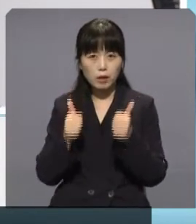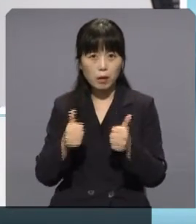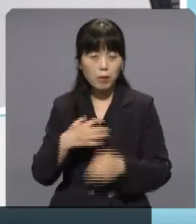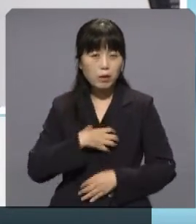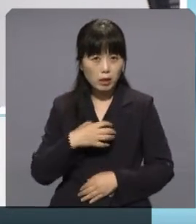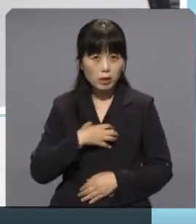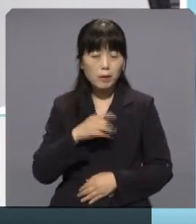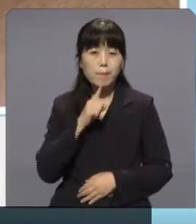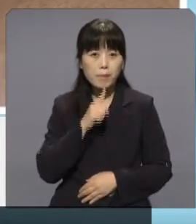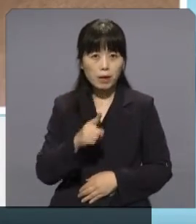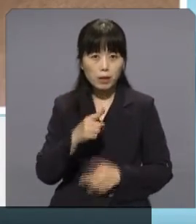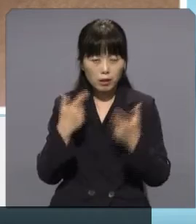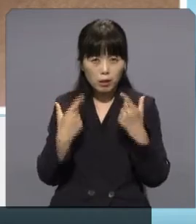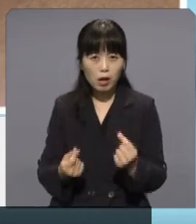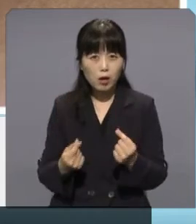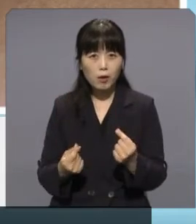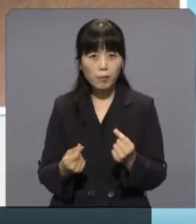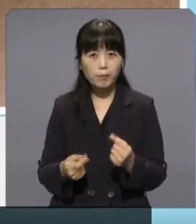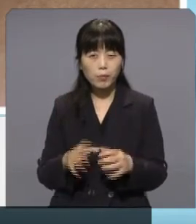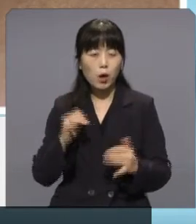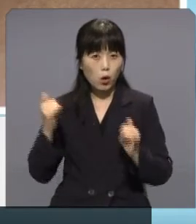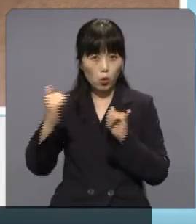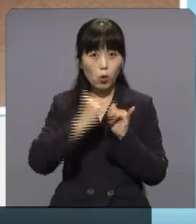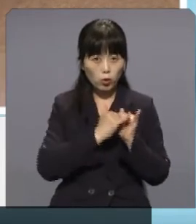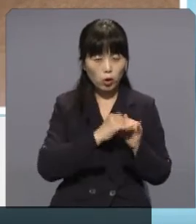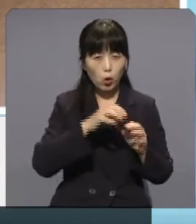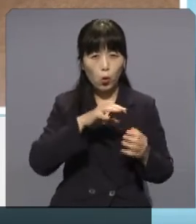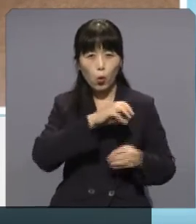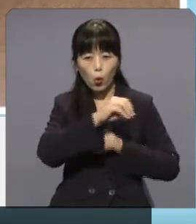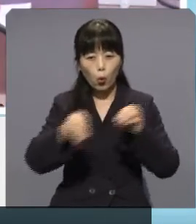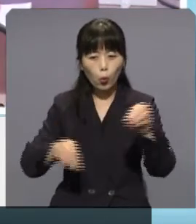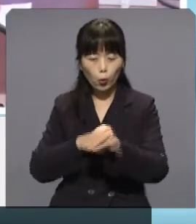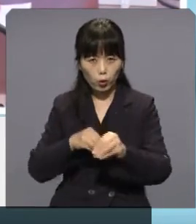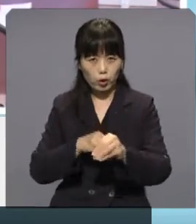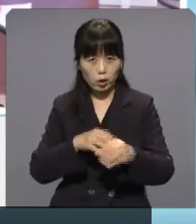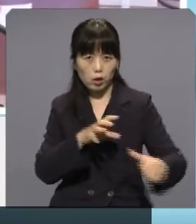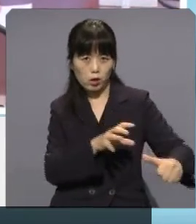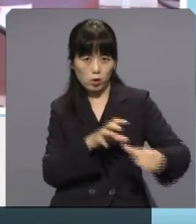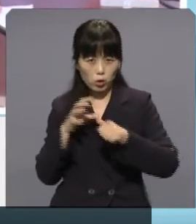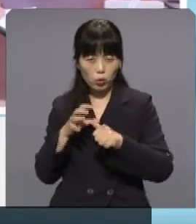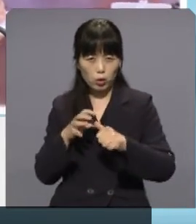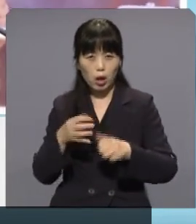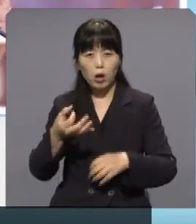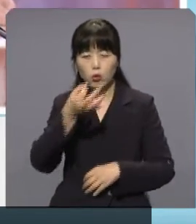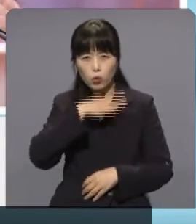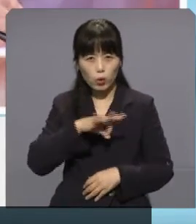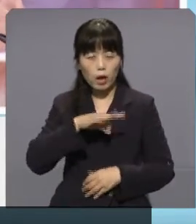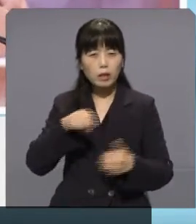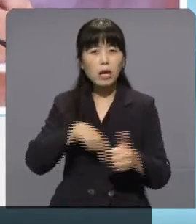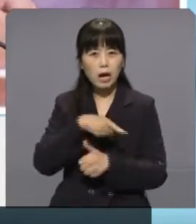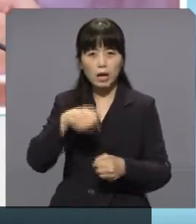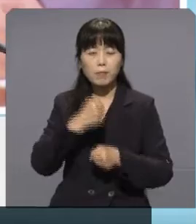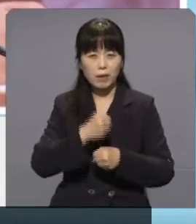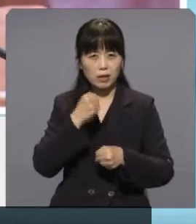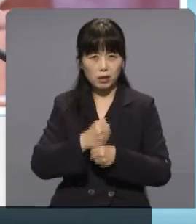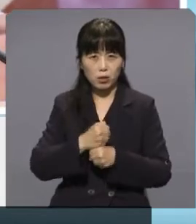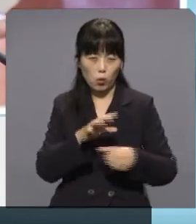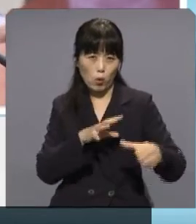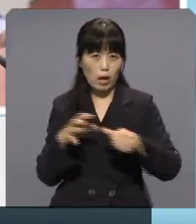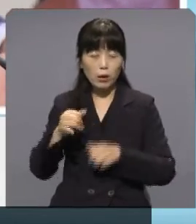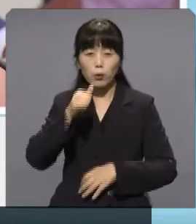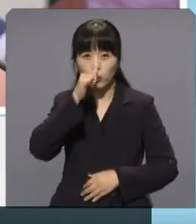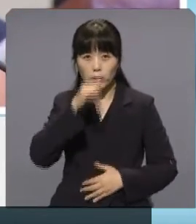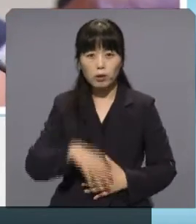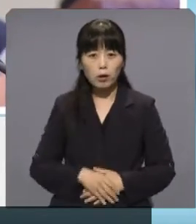평론가 말씀처럼 사법 리스크라고 하는 공격을 도리어 역으로 사용해서 본인한테 유리한 환경을 만드는데 적극적으로 활용을 하는 거죠. 그게